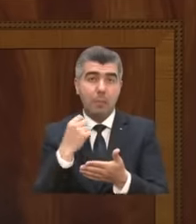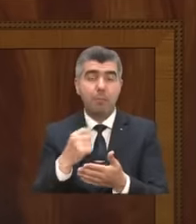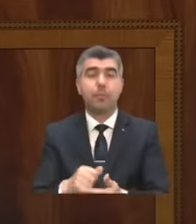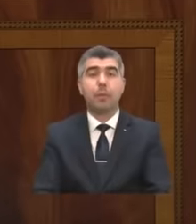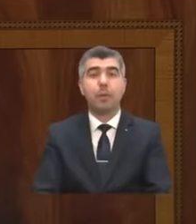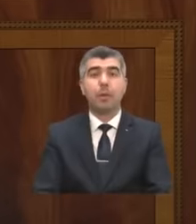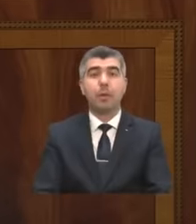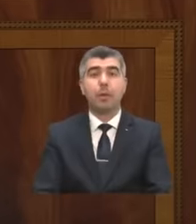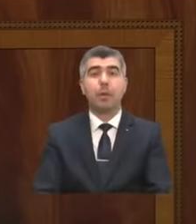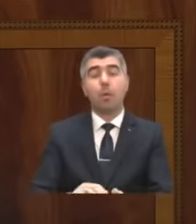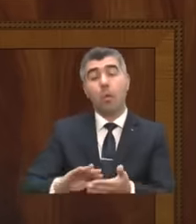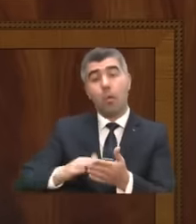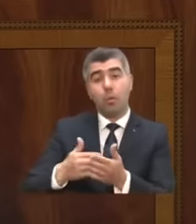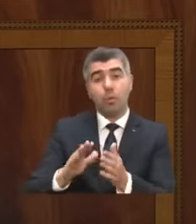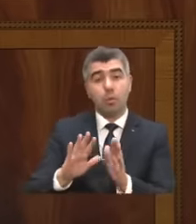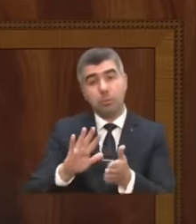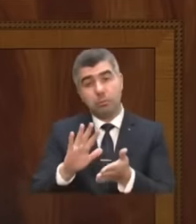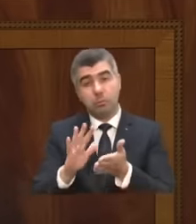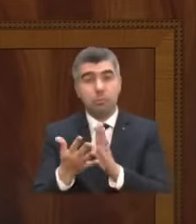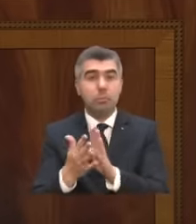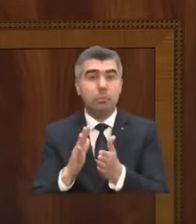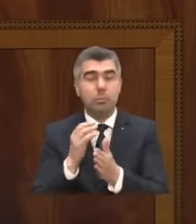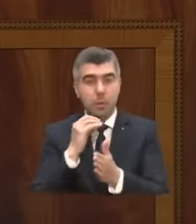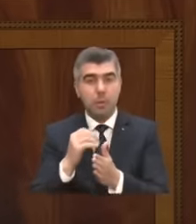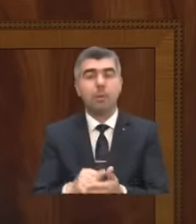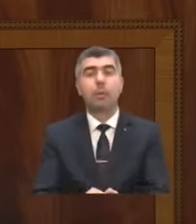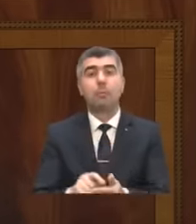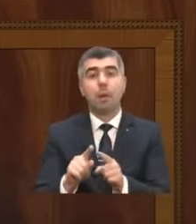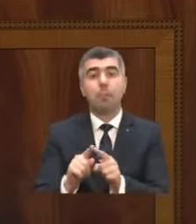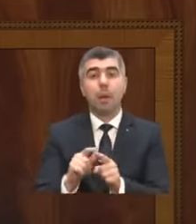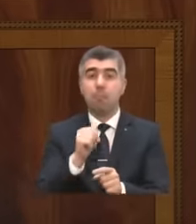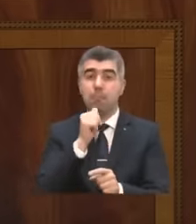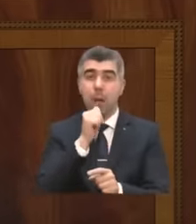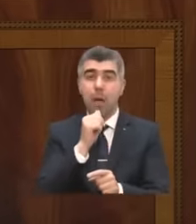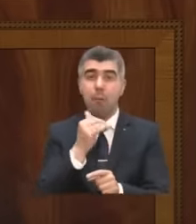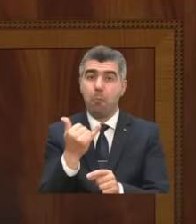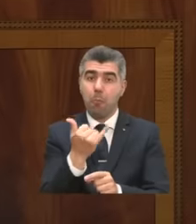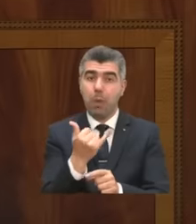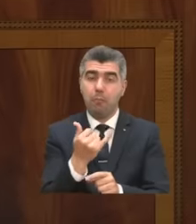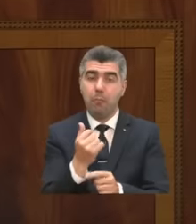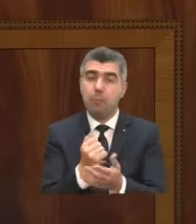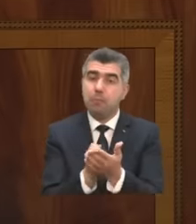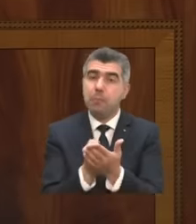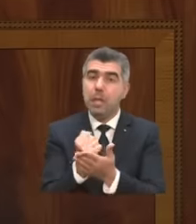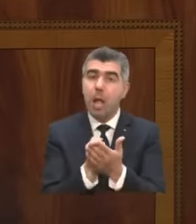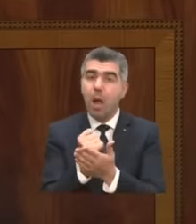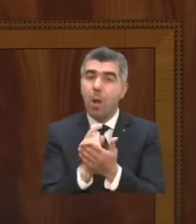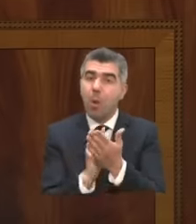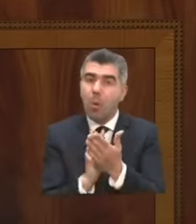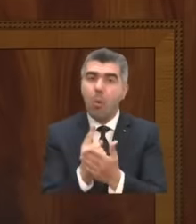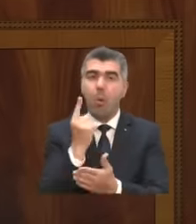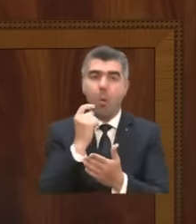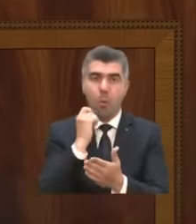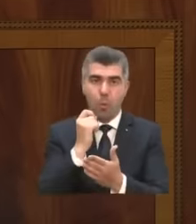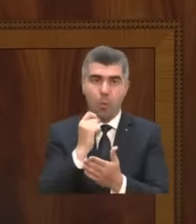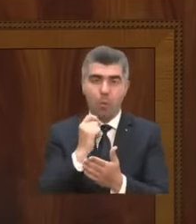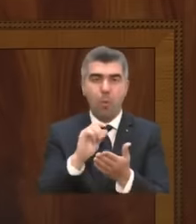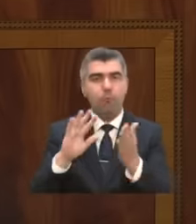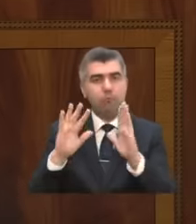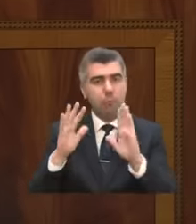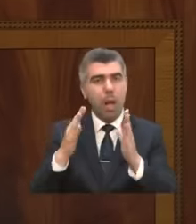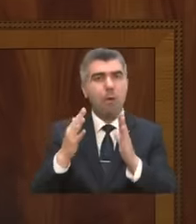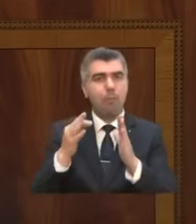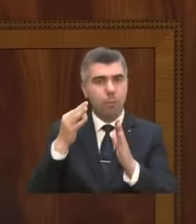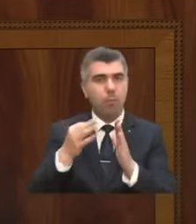14000 مليار سنتيم، اي بكلفه ماليه ومائيه مهمه في اول امتحان. وطبعا كلنا هللنا وصفقنا